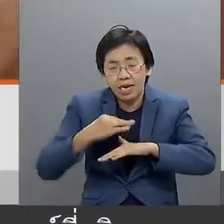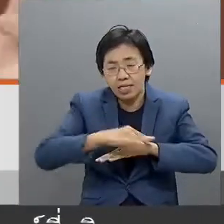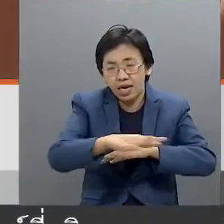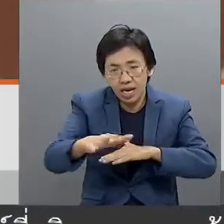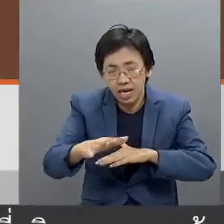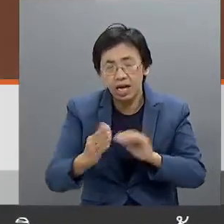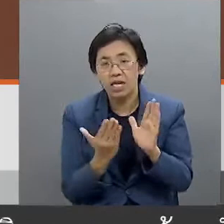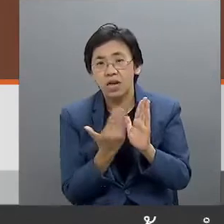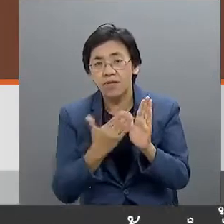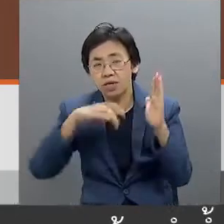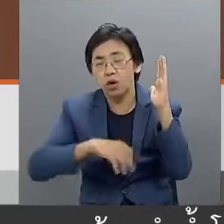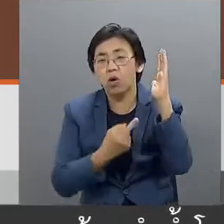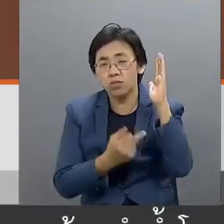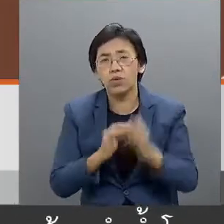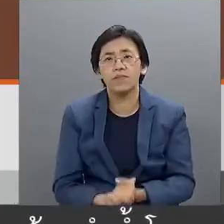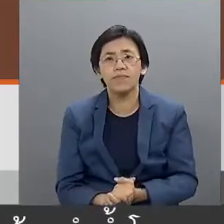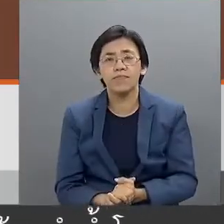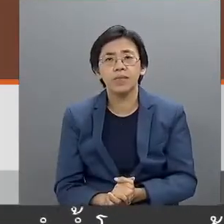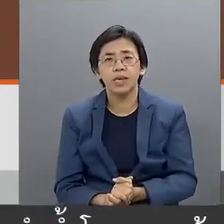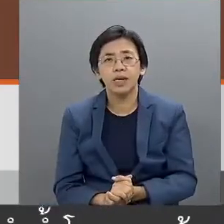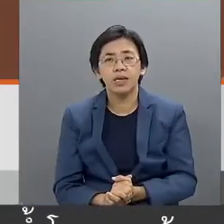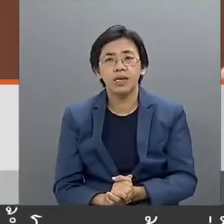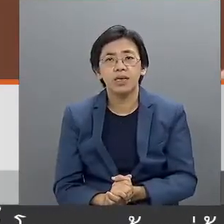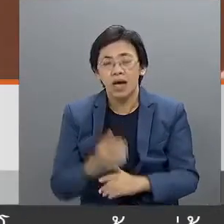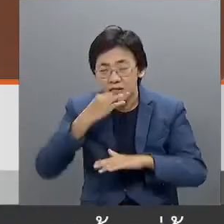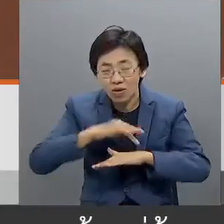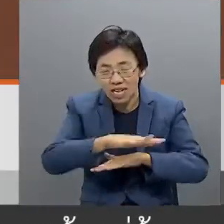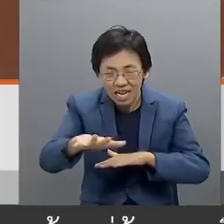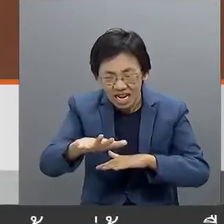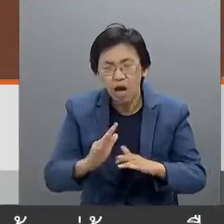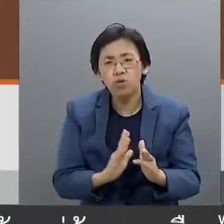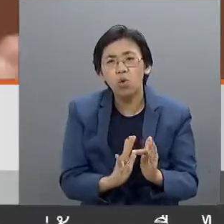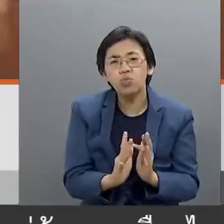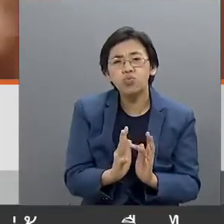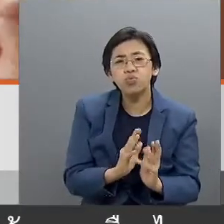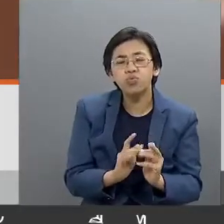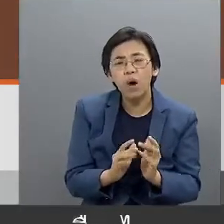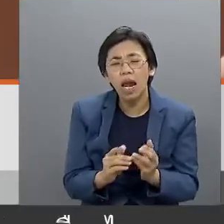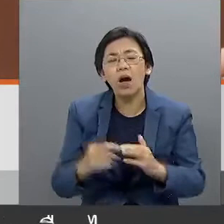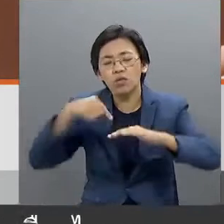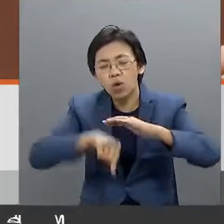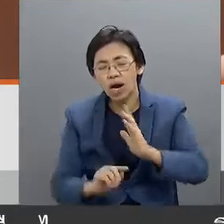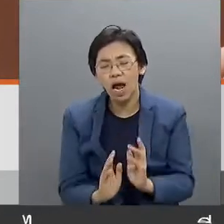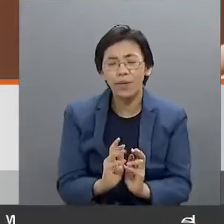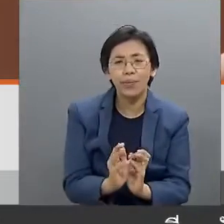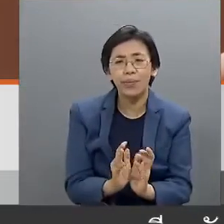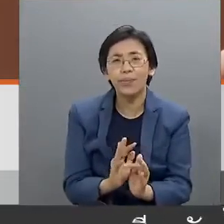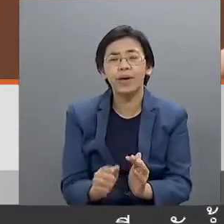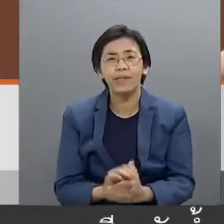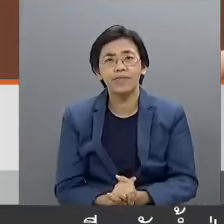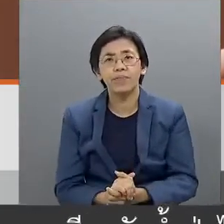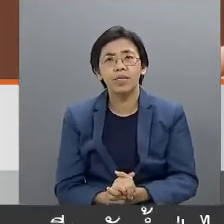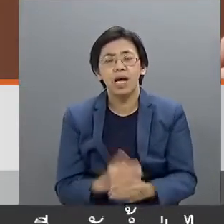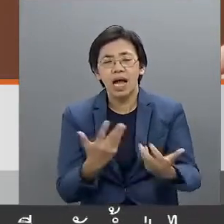มุยระบบนิเวศแนวปะการังตลอดทั้งฝั่งตะวันตกแล้วก็รวมถึงเกาะแตนต่างๆด้วยระบบนิเวศหญ้าทะเลซึ่งก็พบอยู่